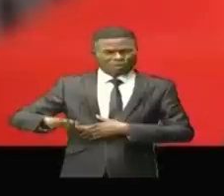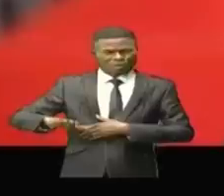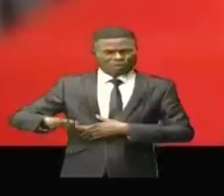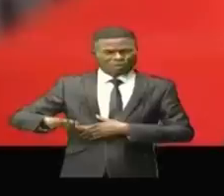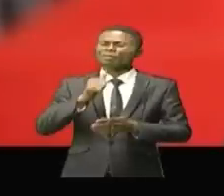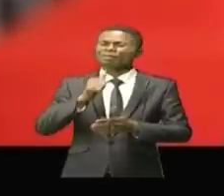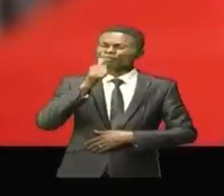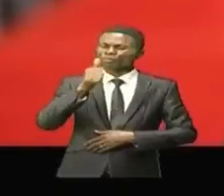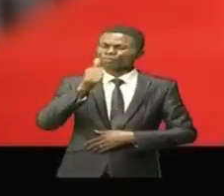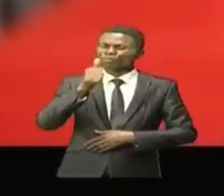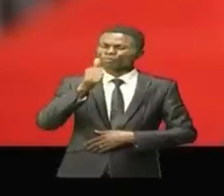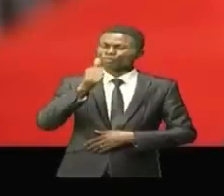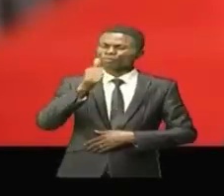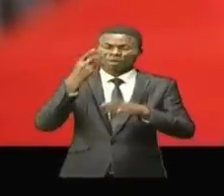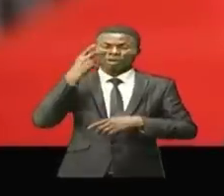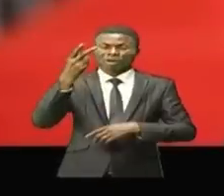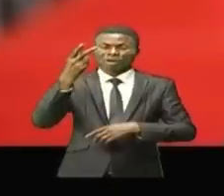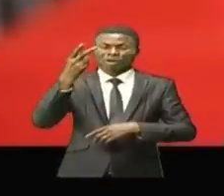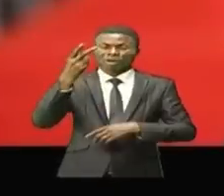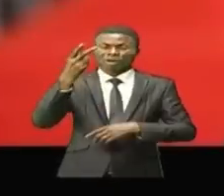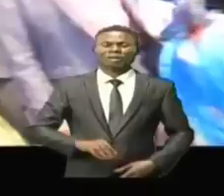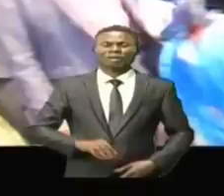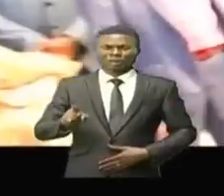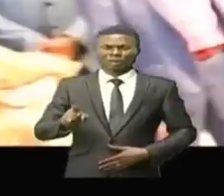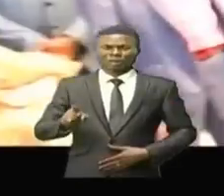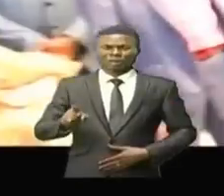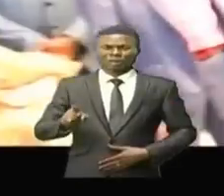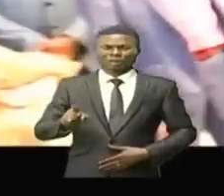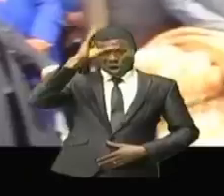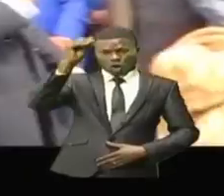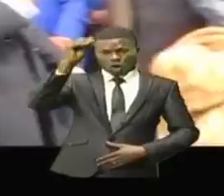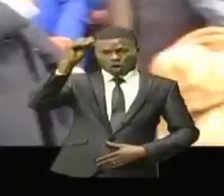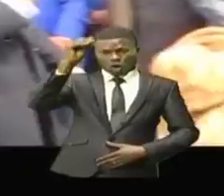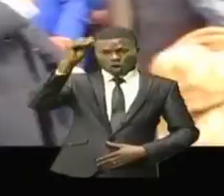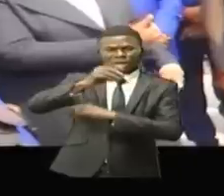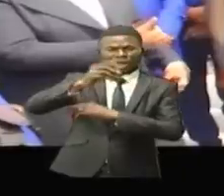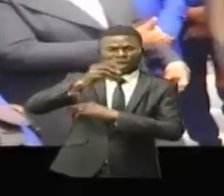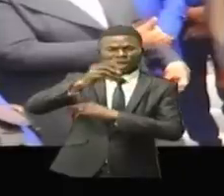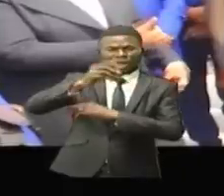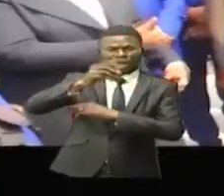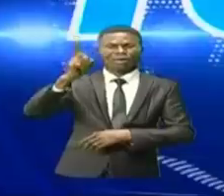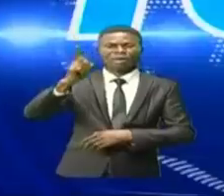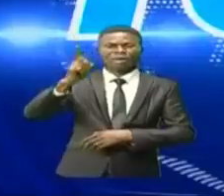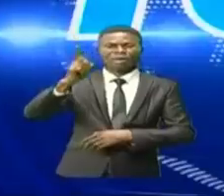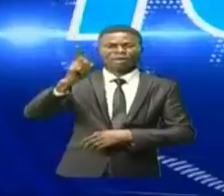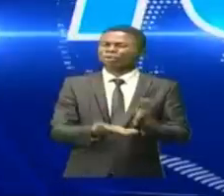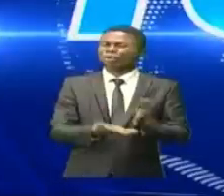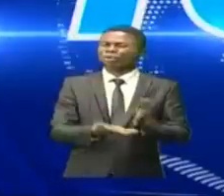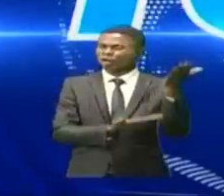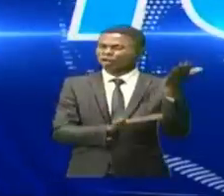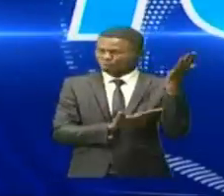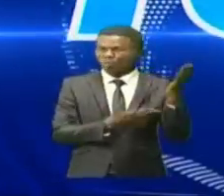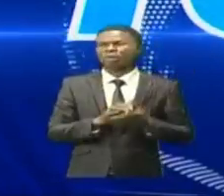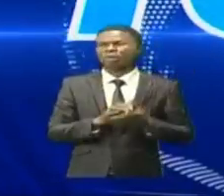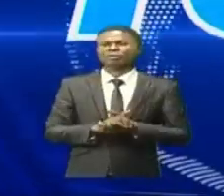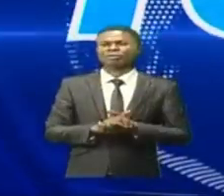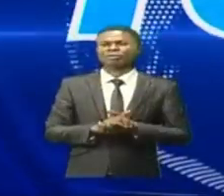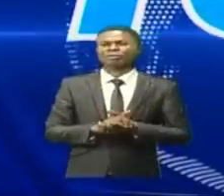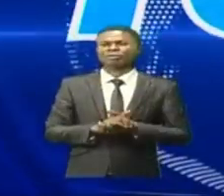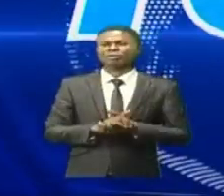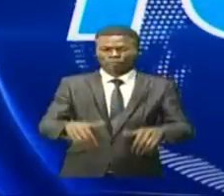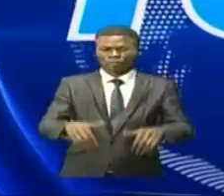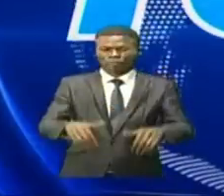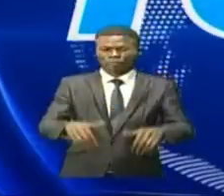conformité avec la vision politique du chef de l'État qui place l'homme au centre de sa gouvernance. Après la